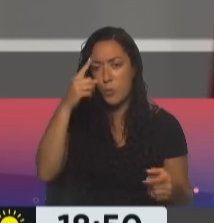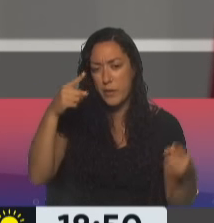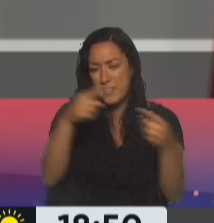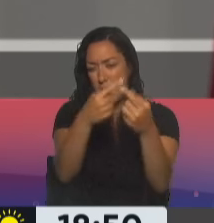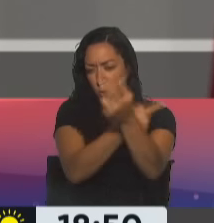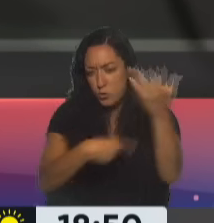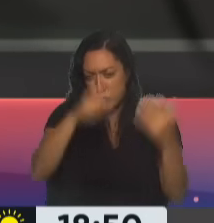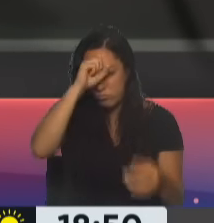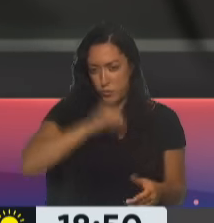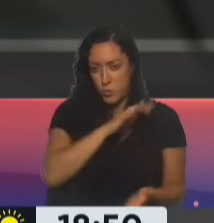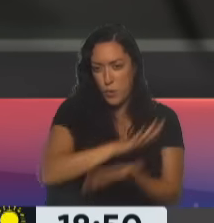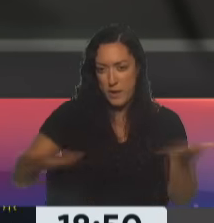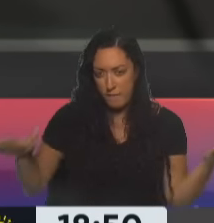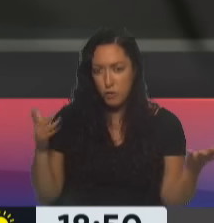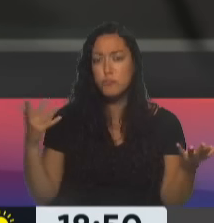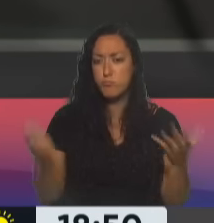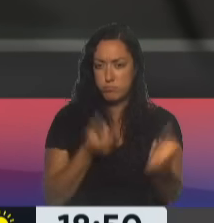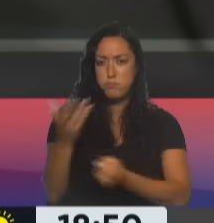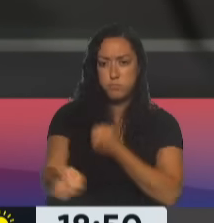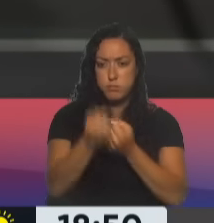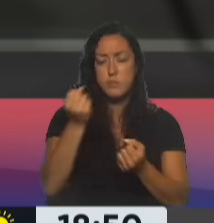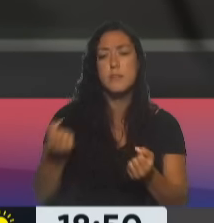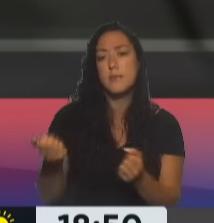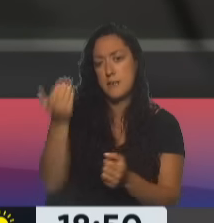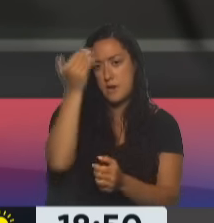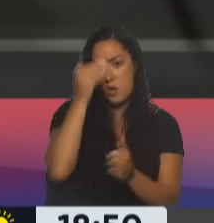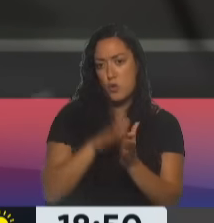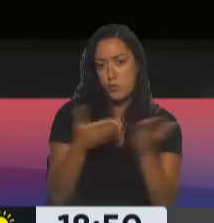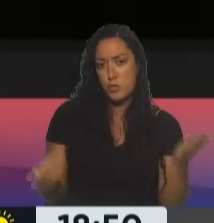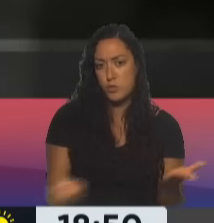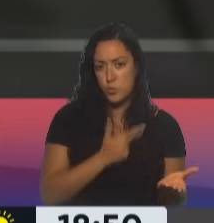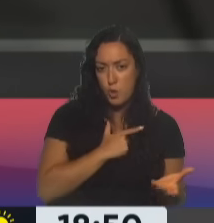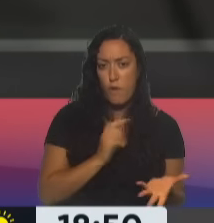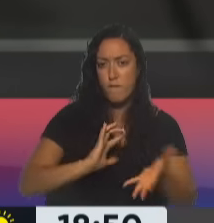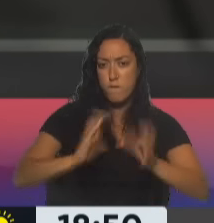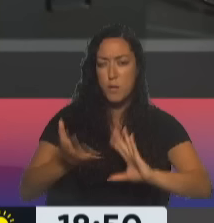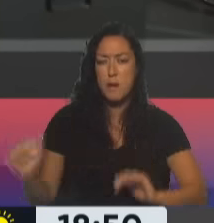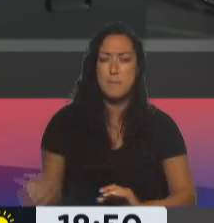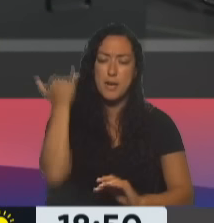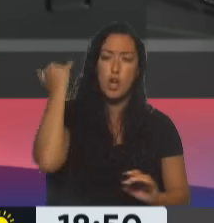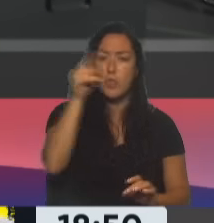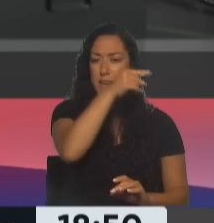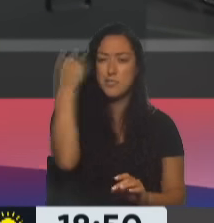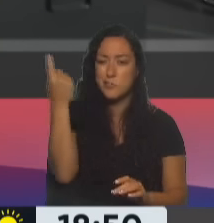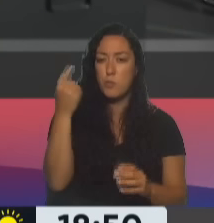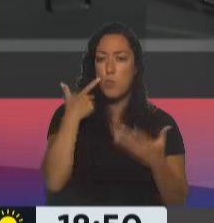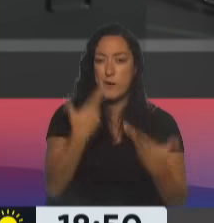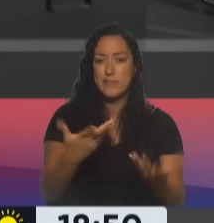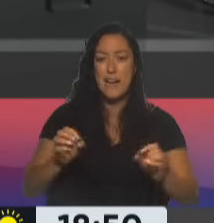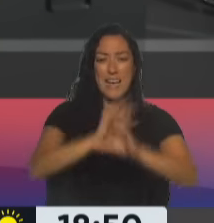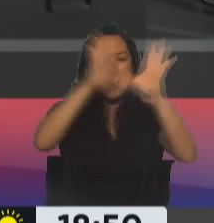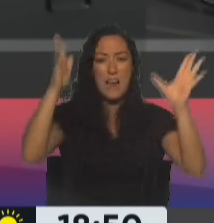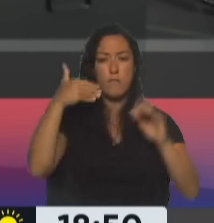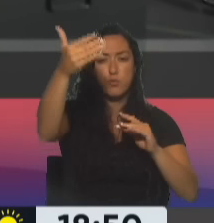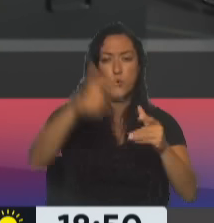。国の理想の姿を物語るのは憲法です。この国の未来